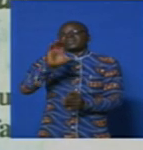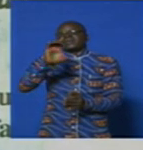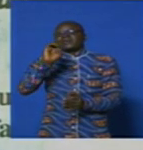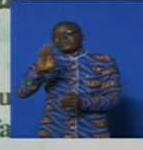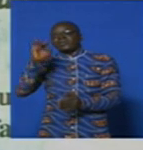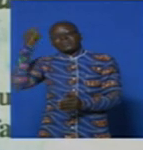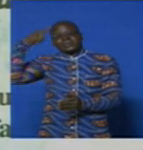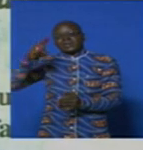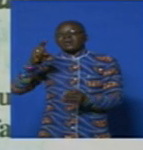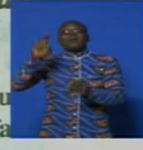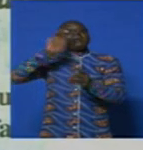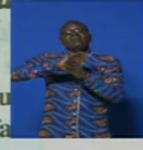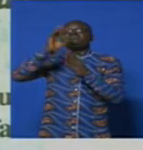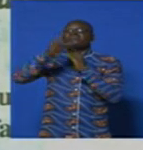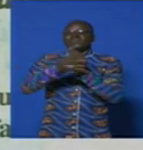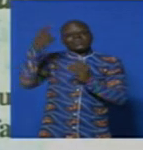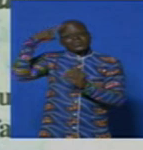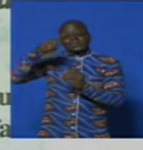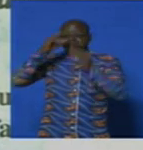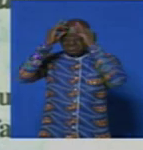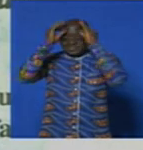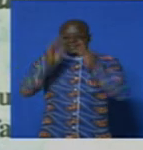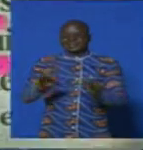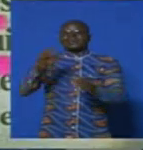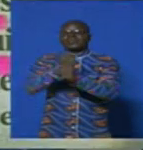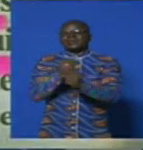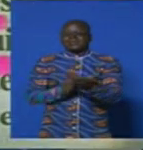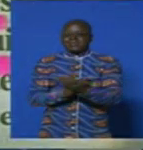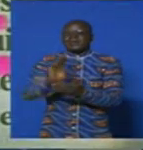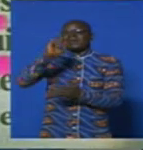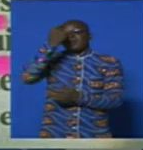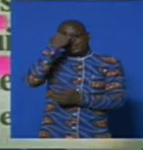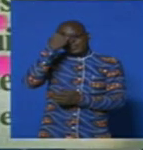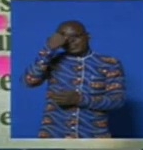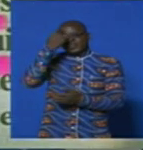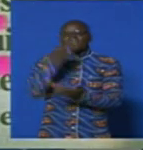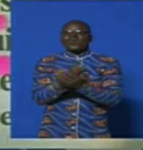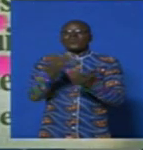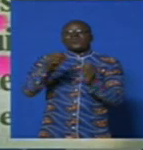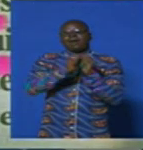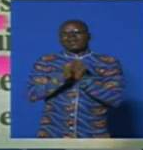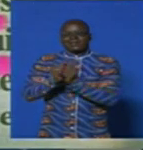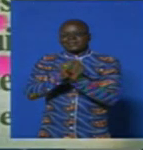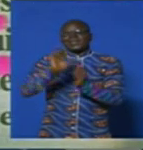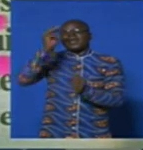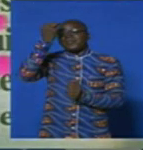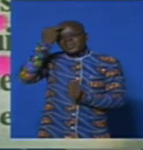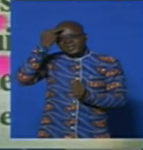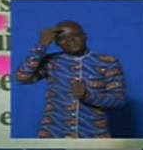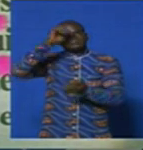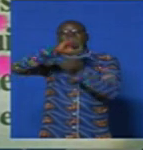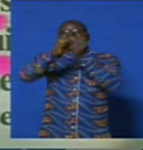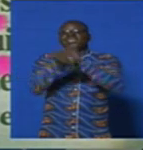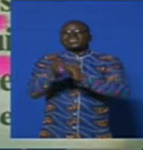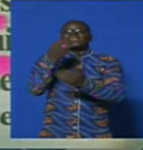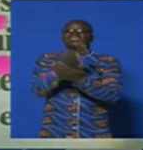forum pour avaliser les décisions prises par le gouvernement. Le fonds commun, ce sont les ministres successifs des Finances qui les ont